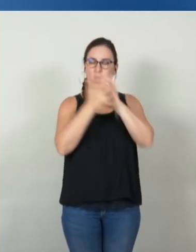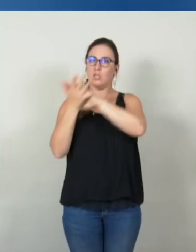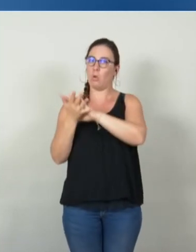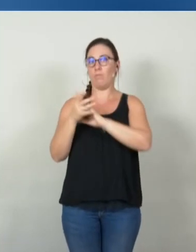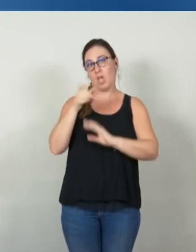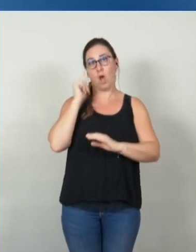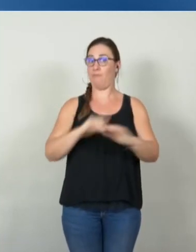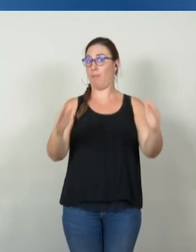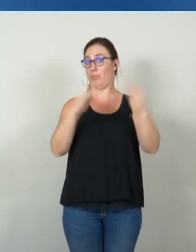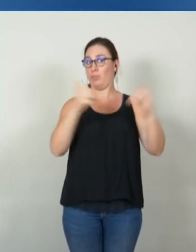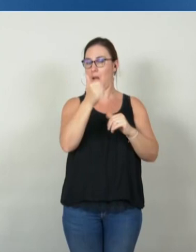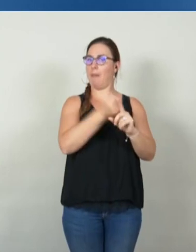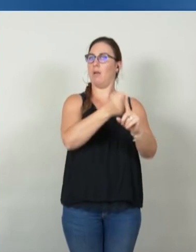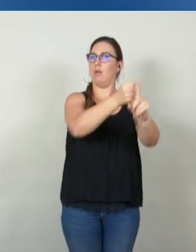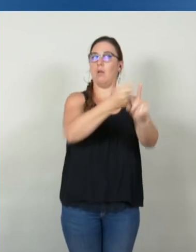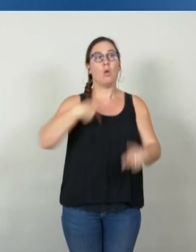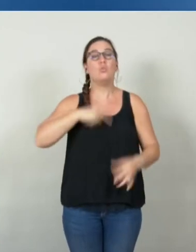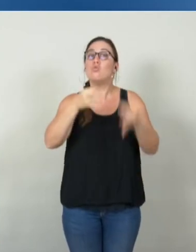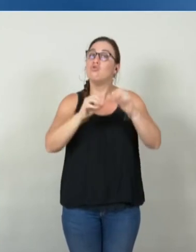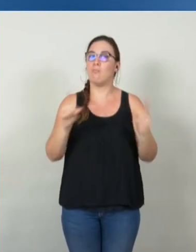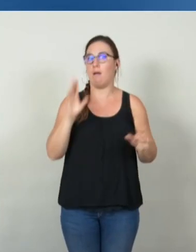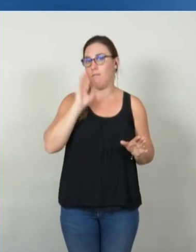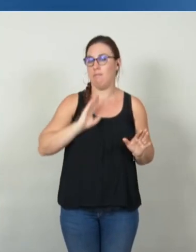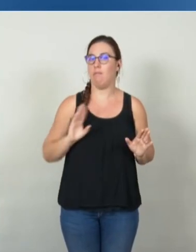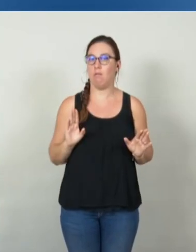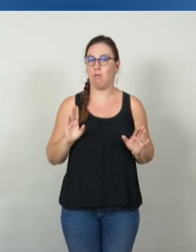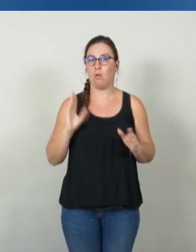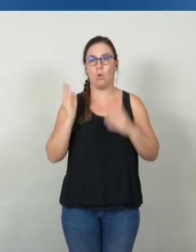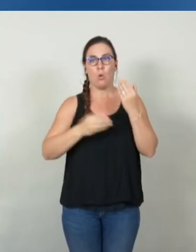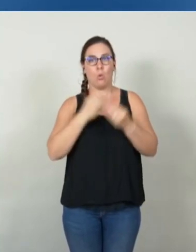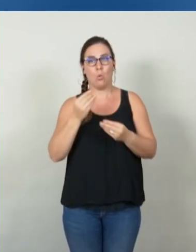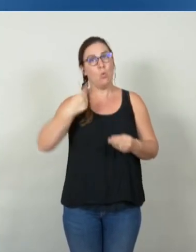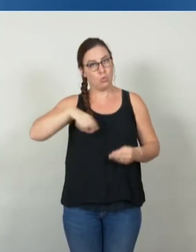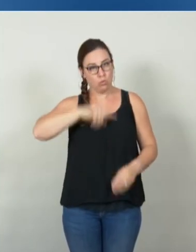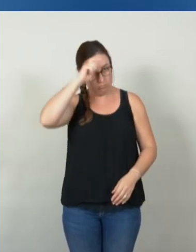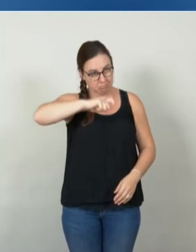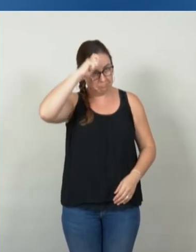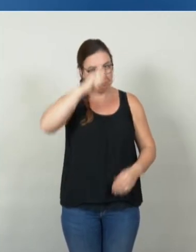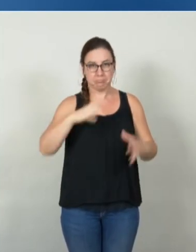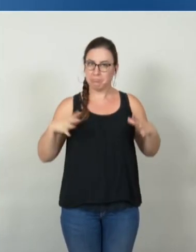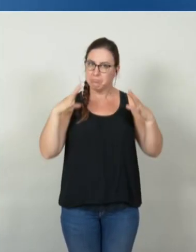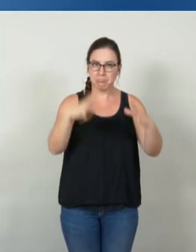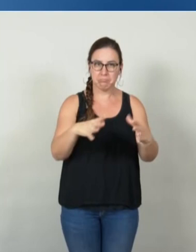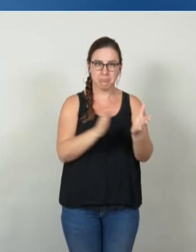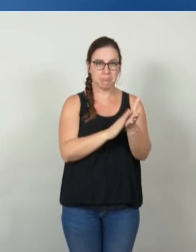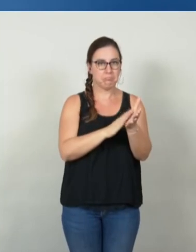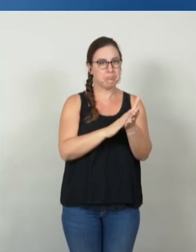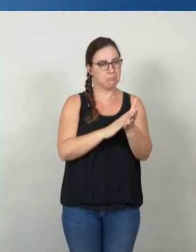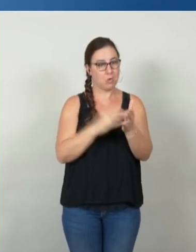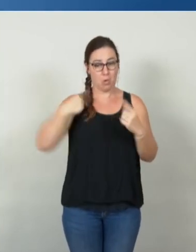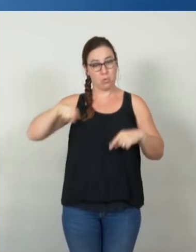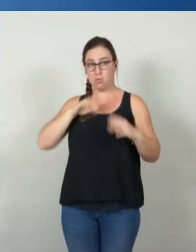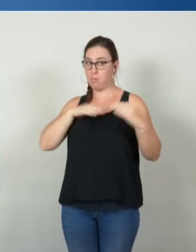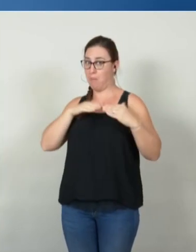à l'égalité famome et que nous ne nous permettons pas de juger si ce n'est que nous saluons leur engagement comme nous sommes engagés